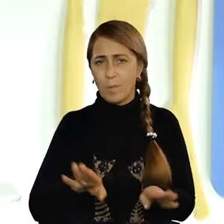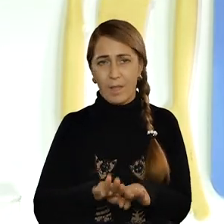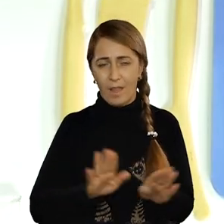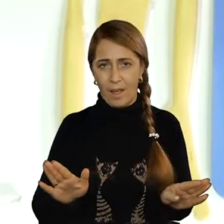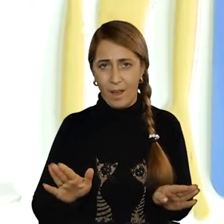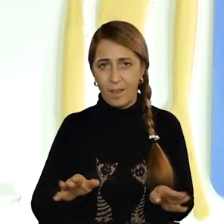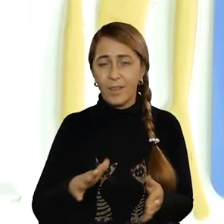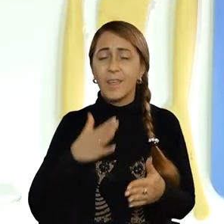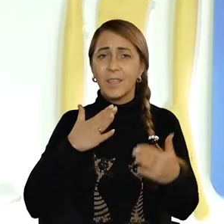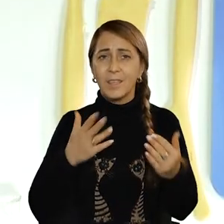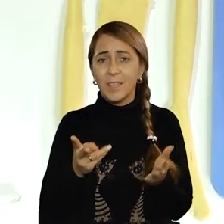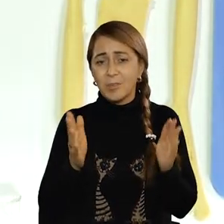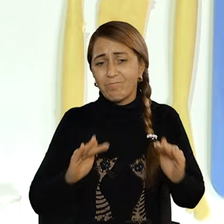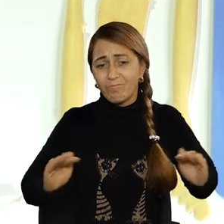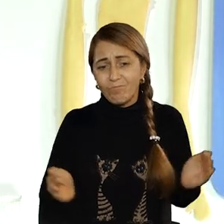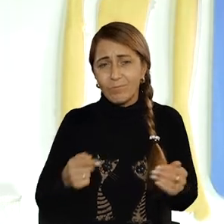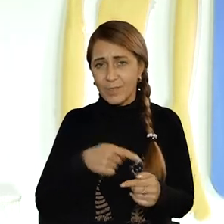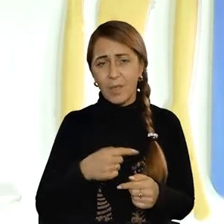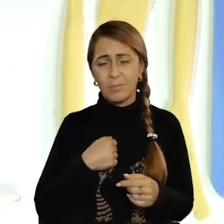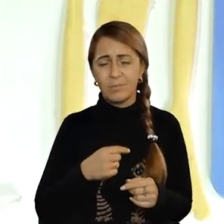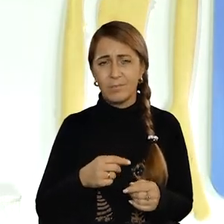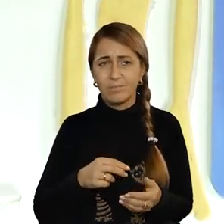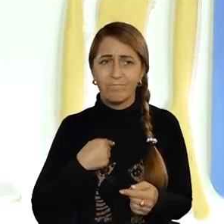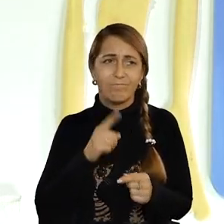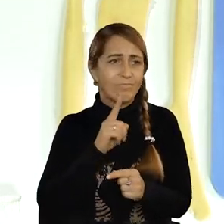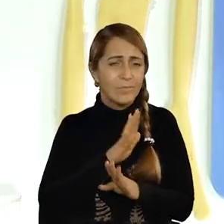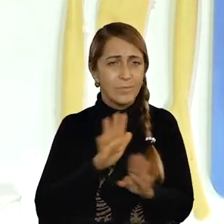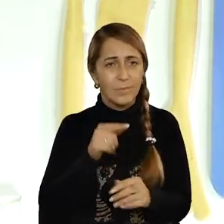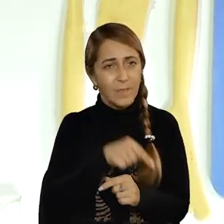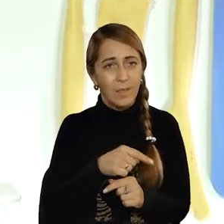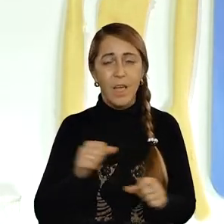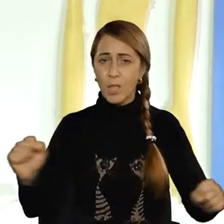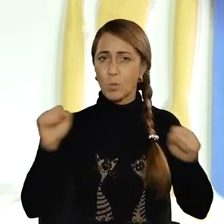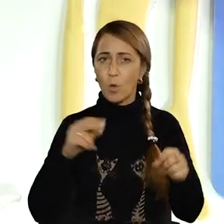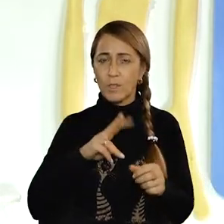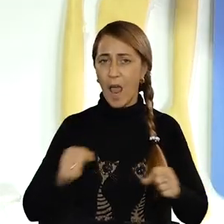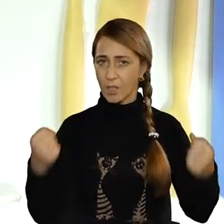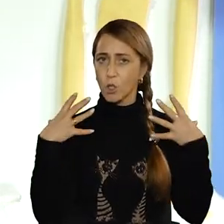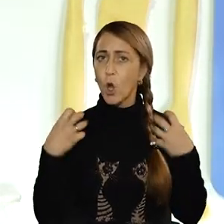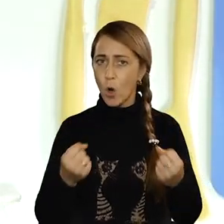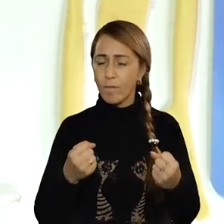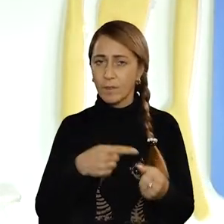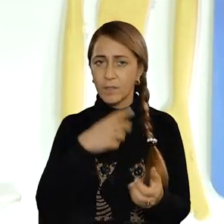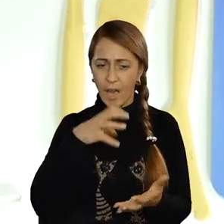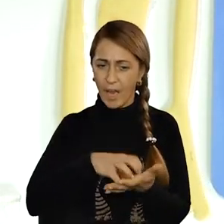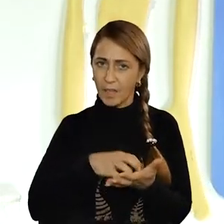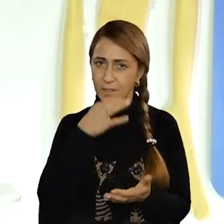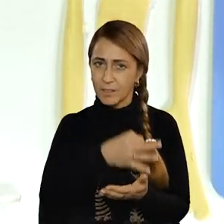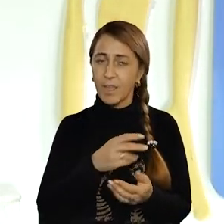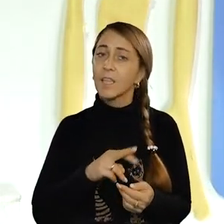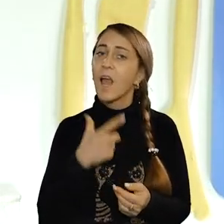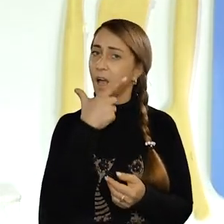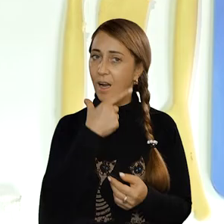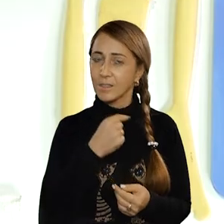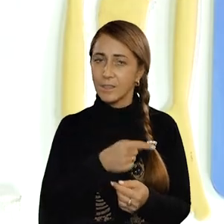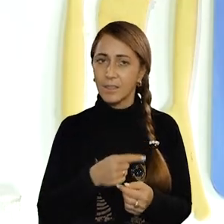така. Гладка якась, тому мені там не зовсім комфортно». «Але ж спорт для здоров'я», – заперечив Кекс. «І для краси»,